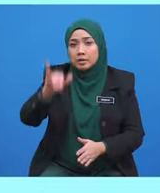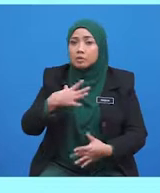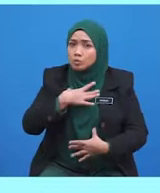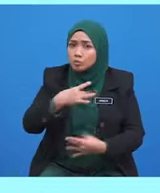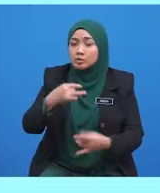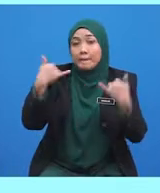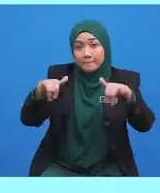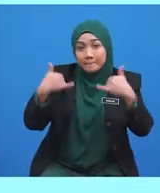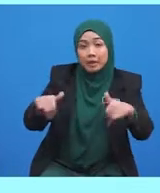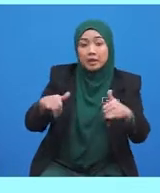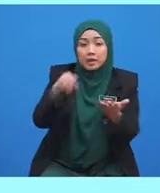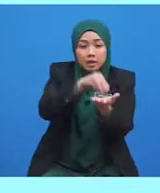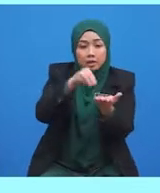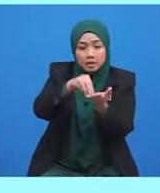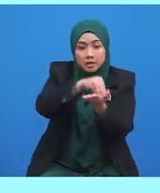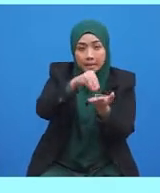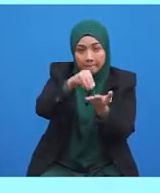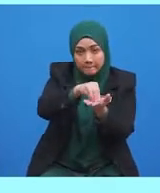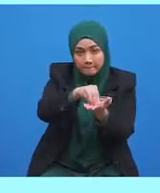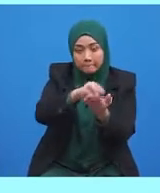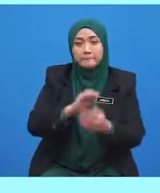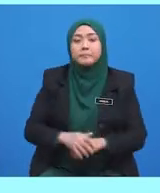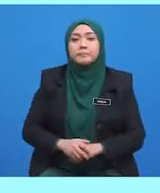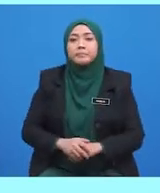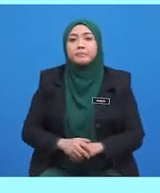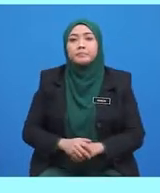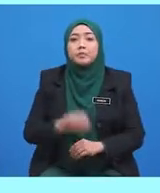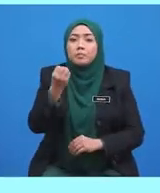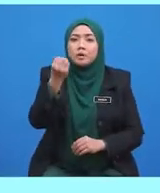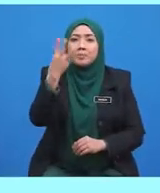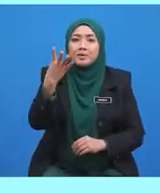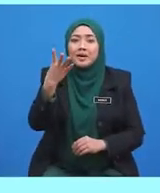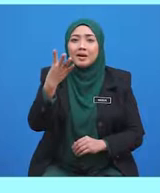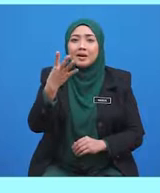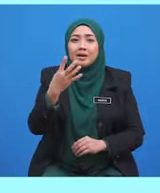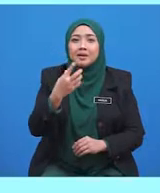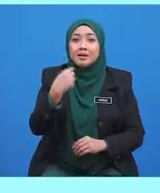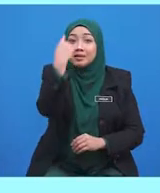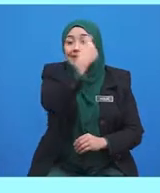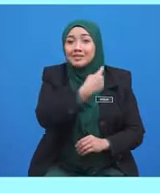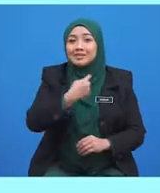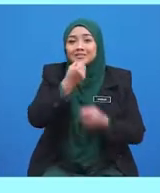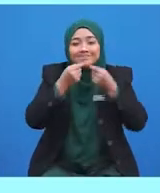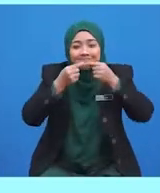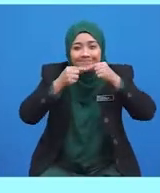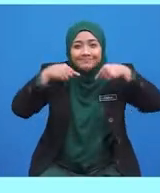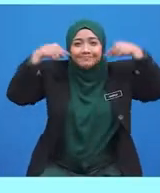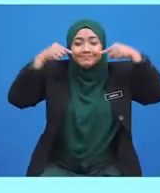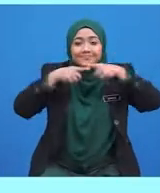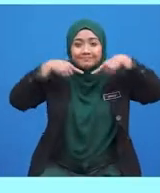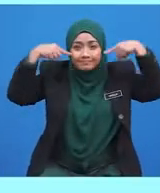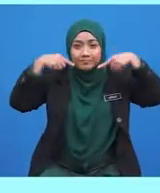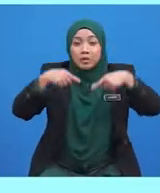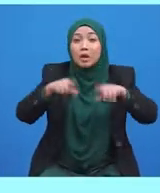dam? Mari lihat bersama-sama berapakah simbol senyum yang perlu diletakkan dalam